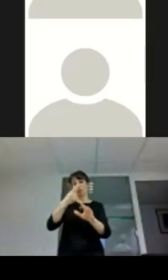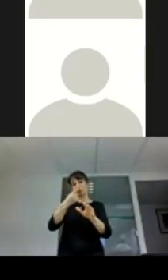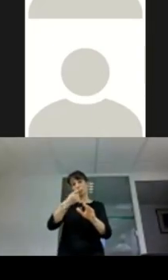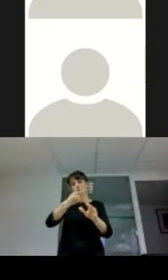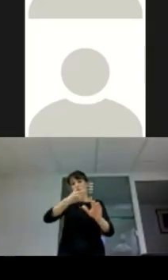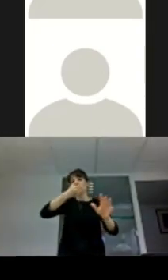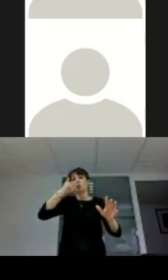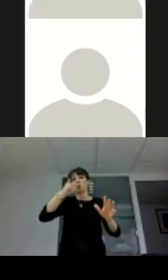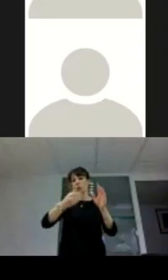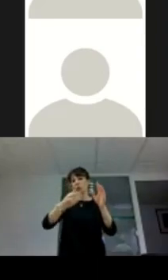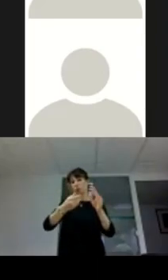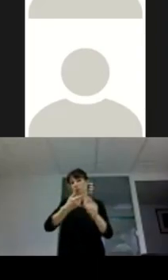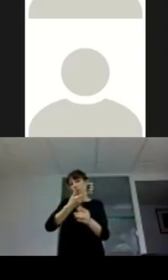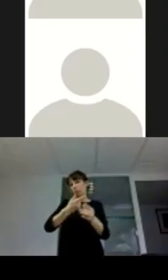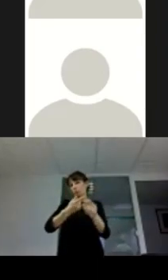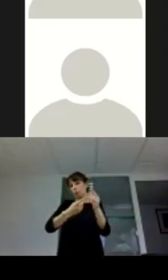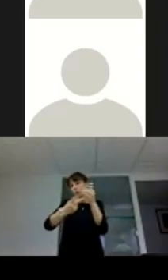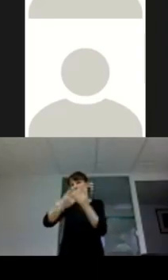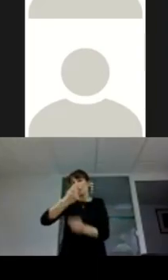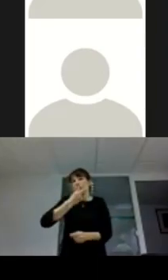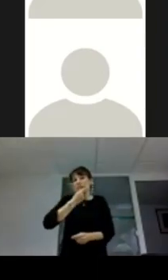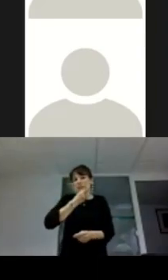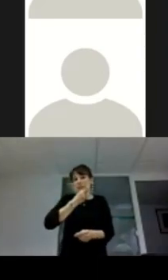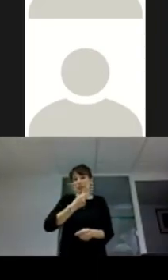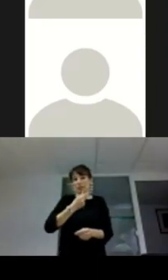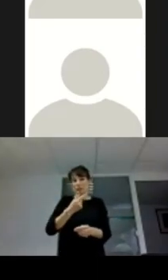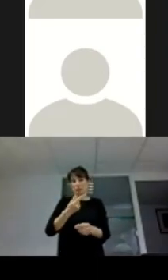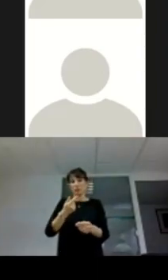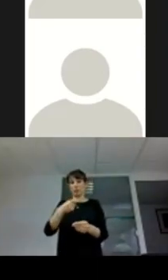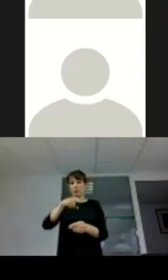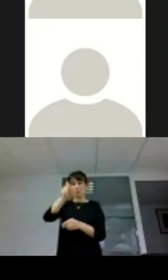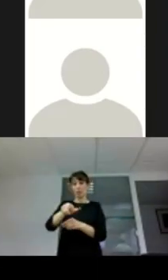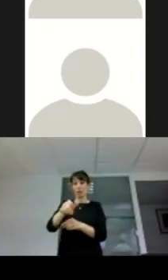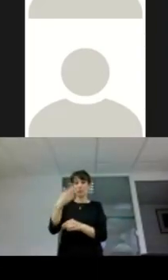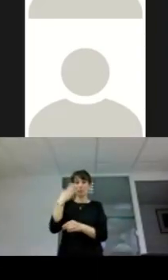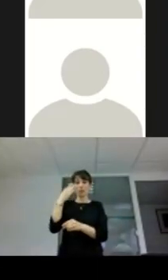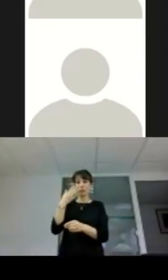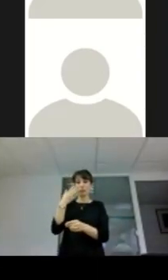prise en charge et il sera plus